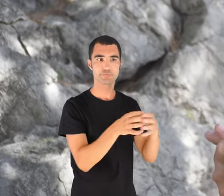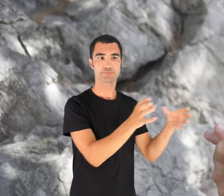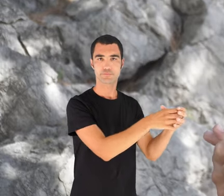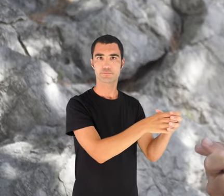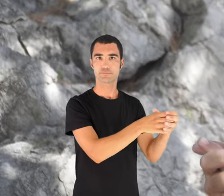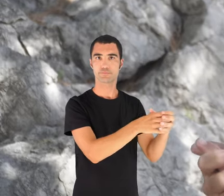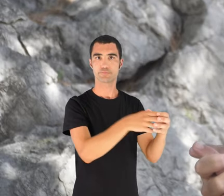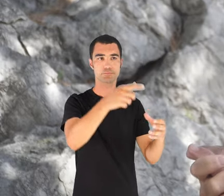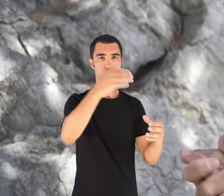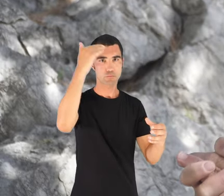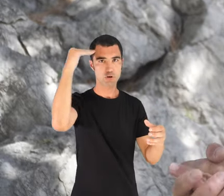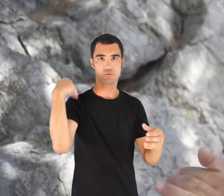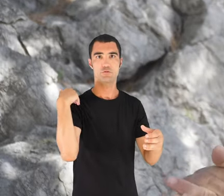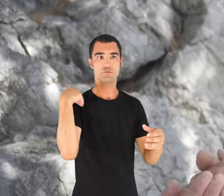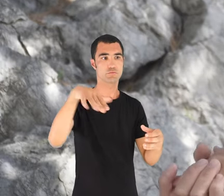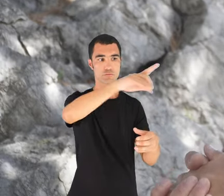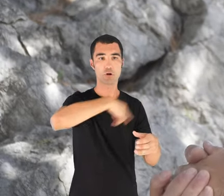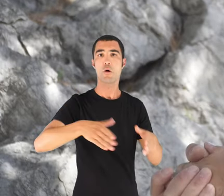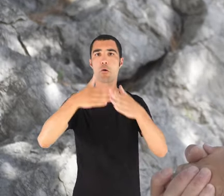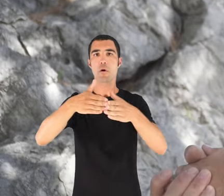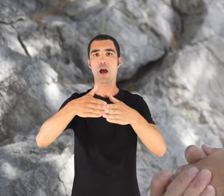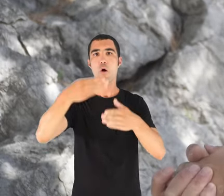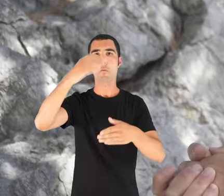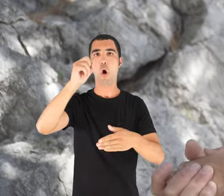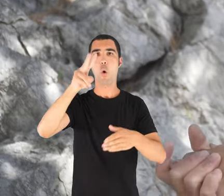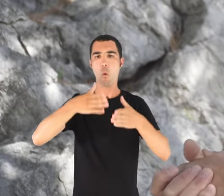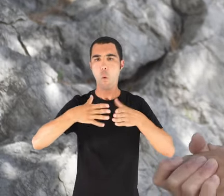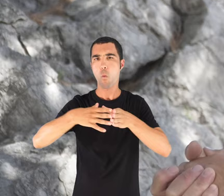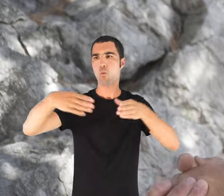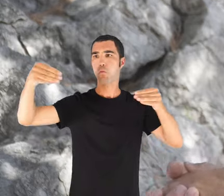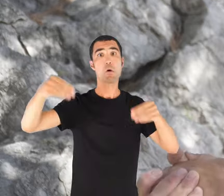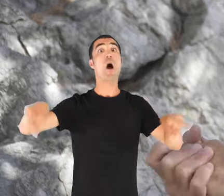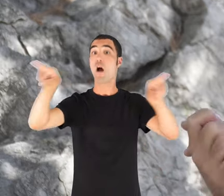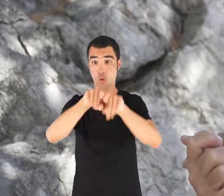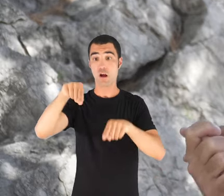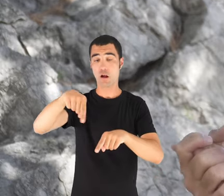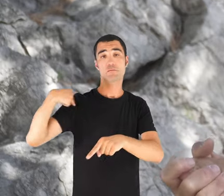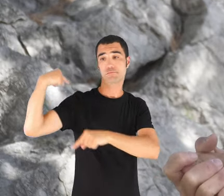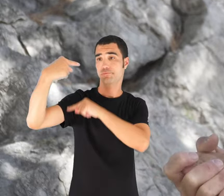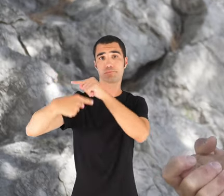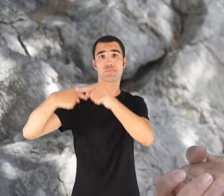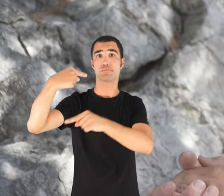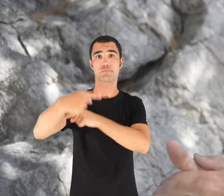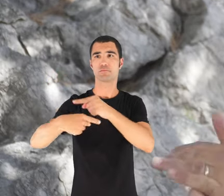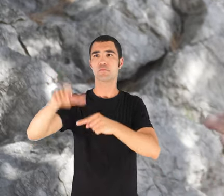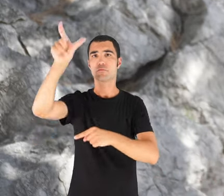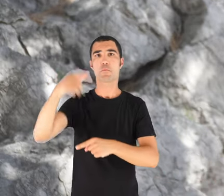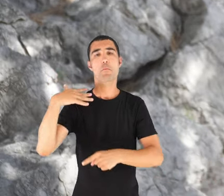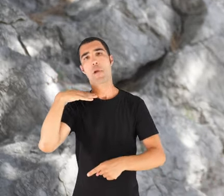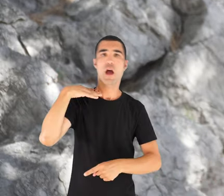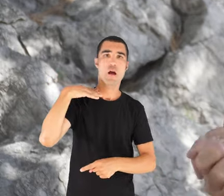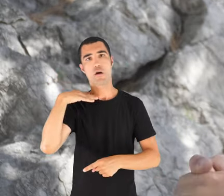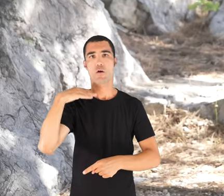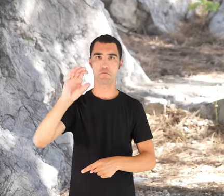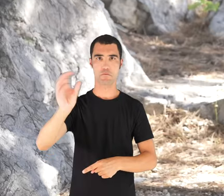i un, sí, tot de Sóller. I les barques de bou igual, un descendent de... un que és Mounes,